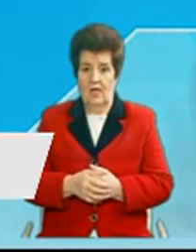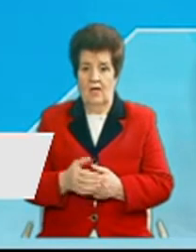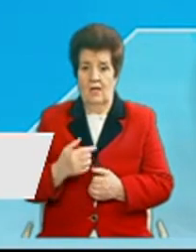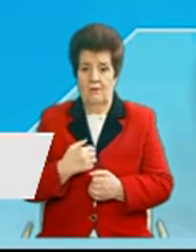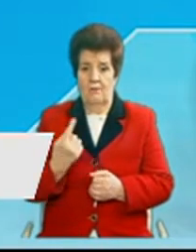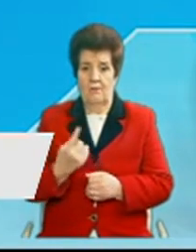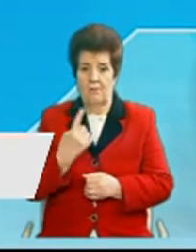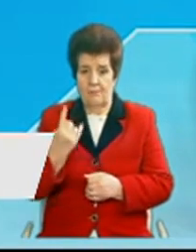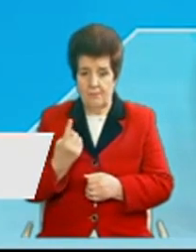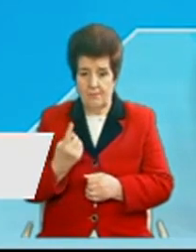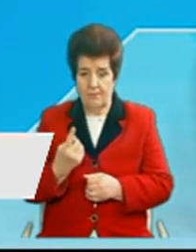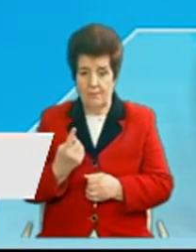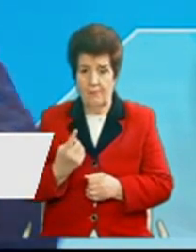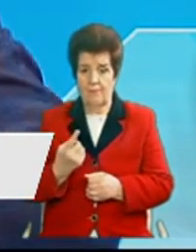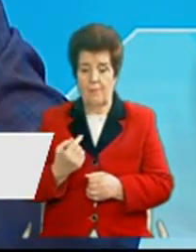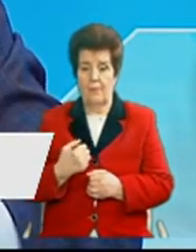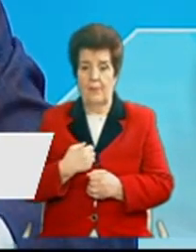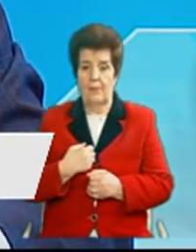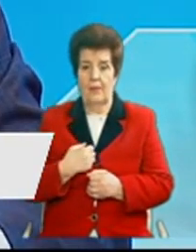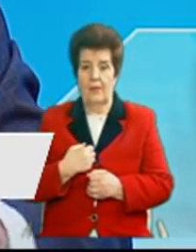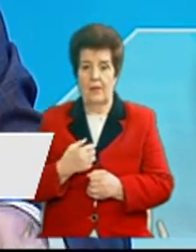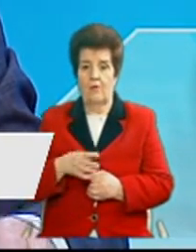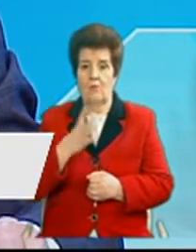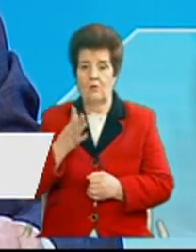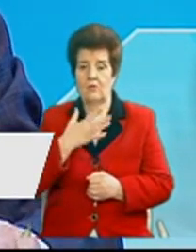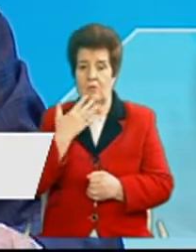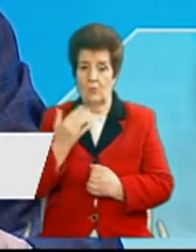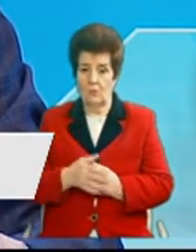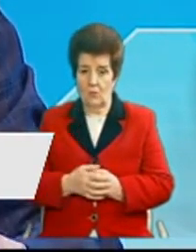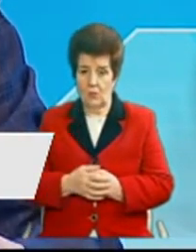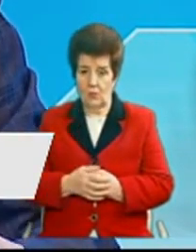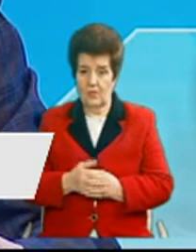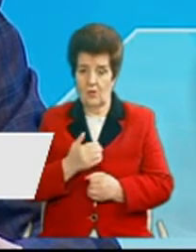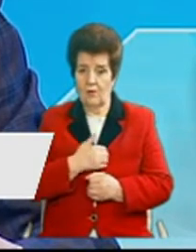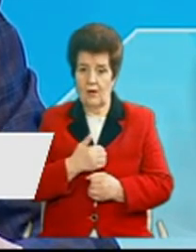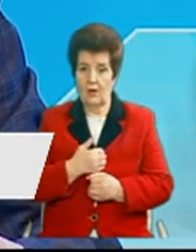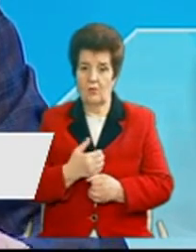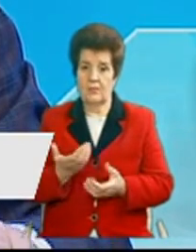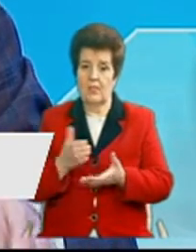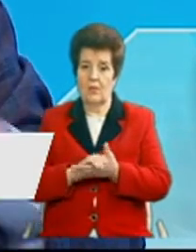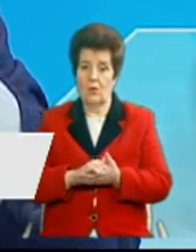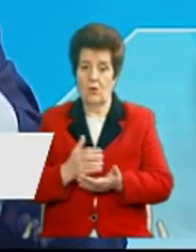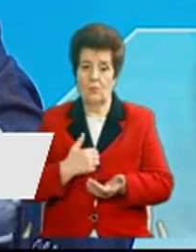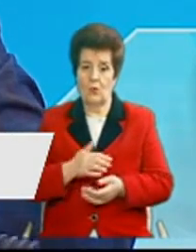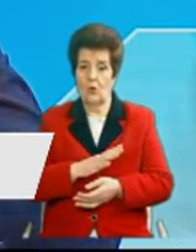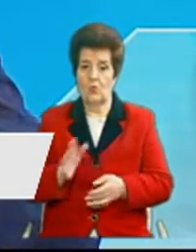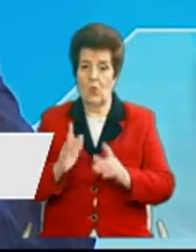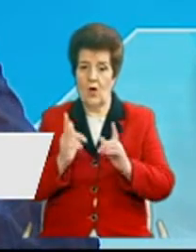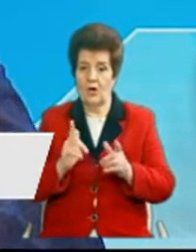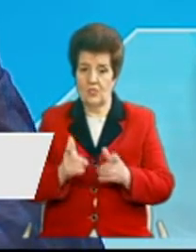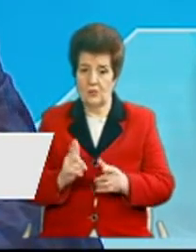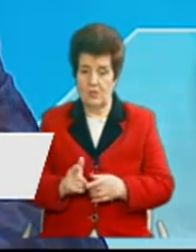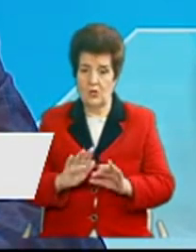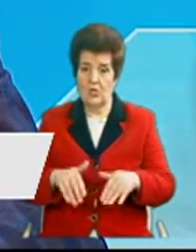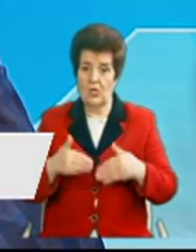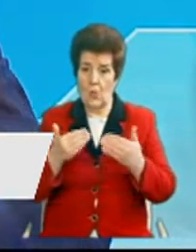prima scrisoare, fiindcă la ea vă referiți, au fost și mai multe. Eu vreau doar să le aduc la cunoștință că noi nu vom accepta ceea ce ne